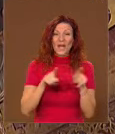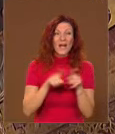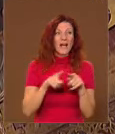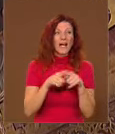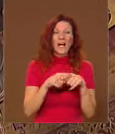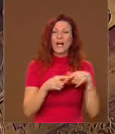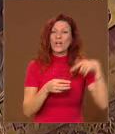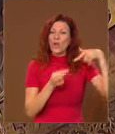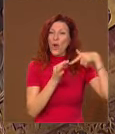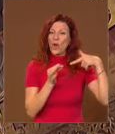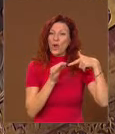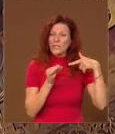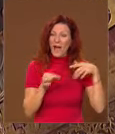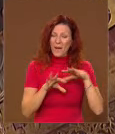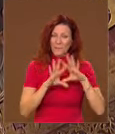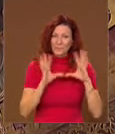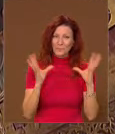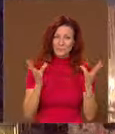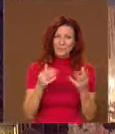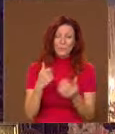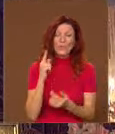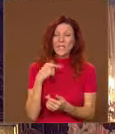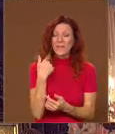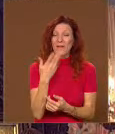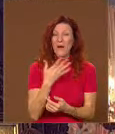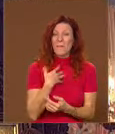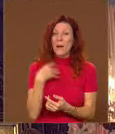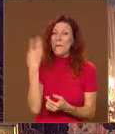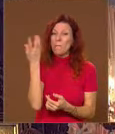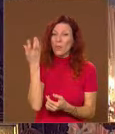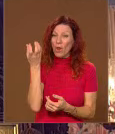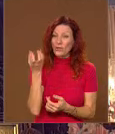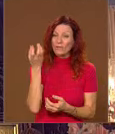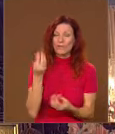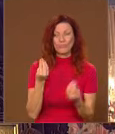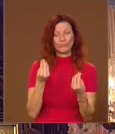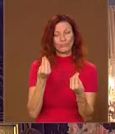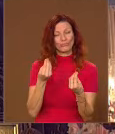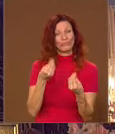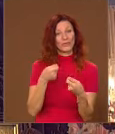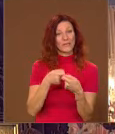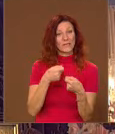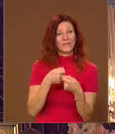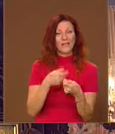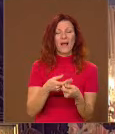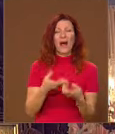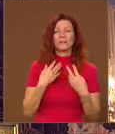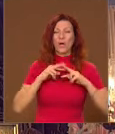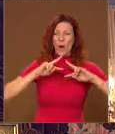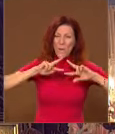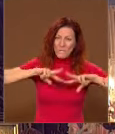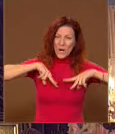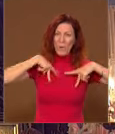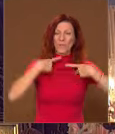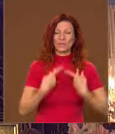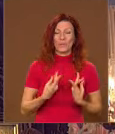можем да даваме своя плод на добри дела, на благодатно обновление в нашия